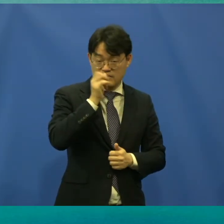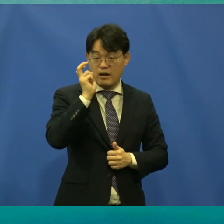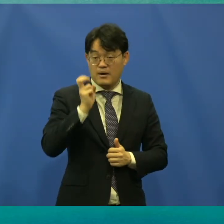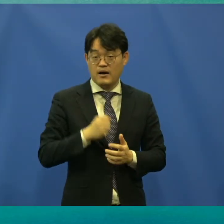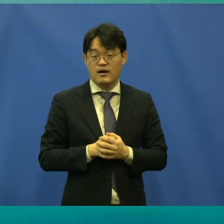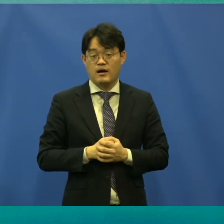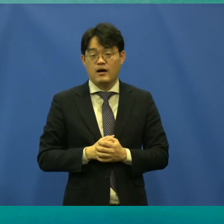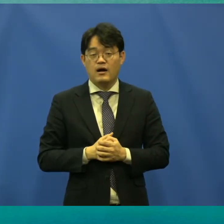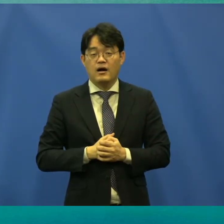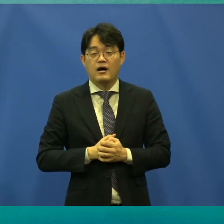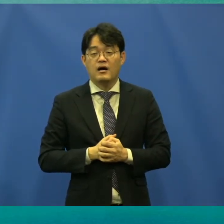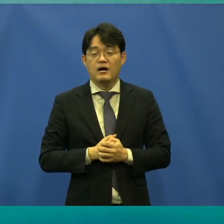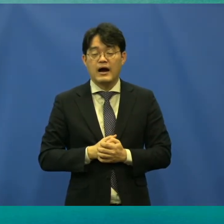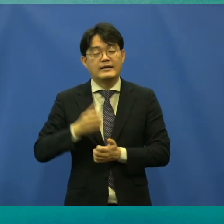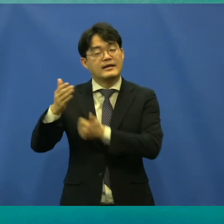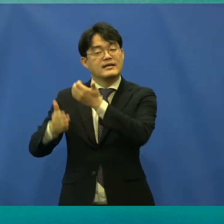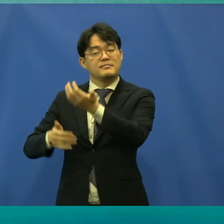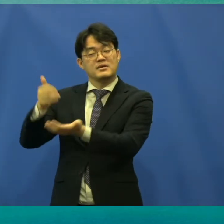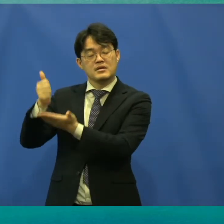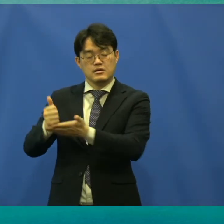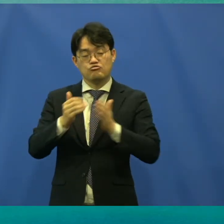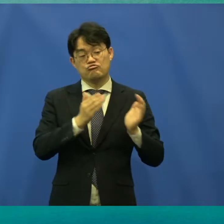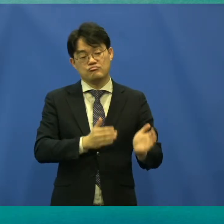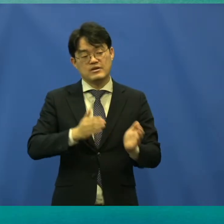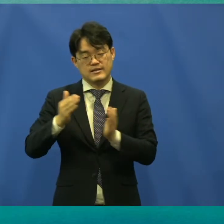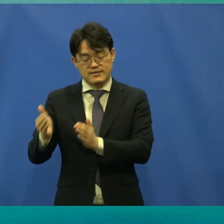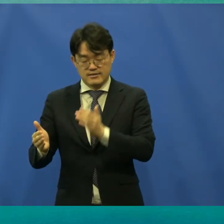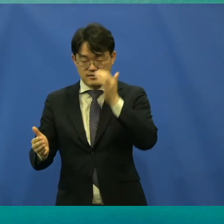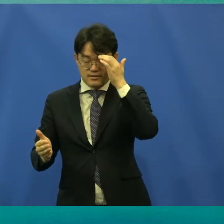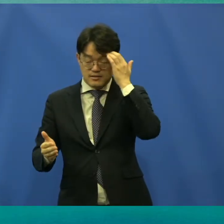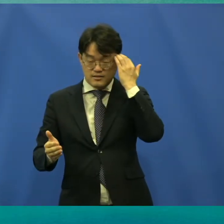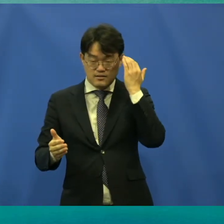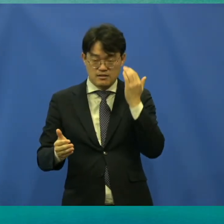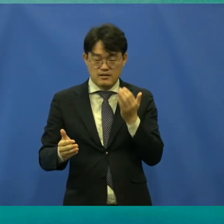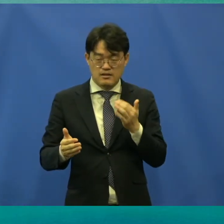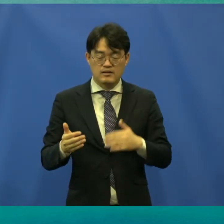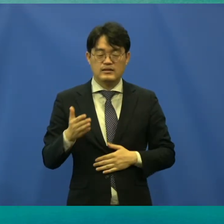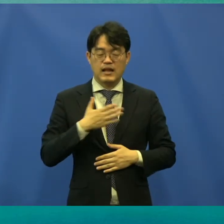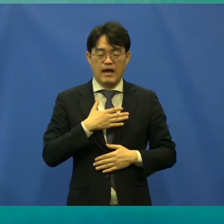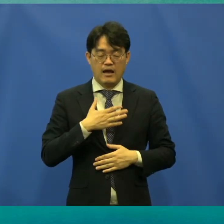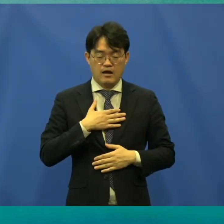하나님이 준비해 놓으신 이 큰 물고기는 어디나 있습니다.